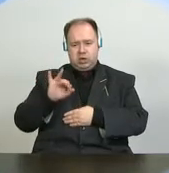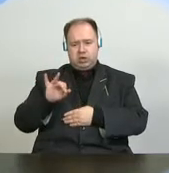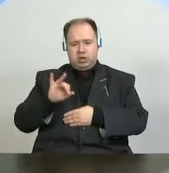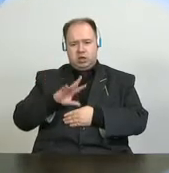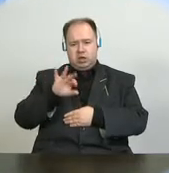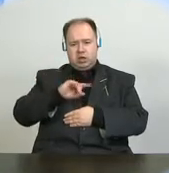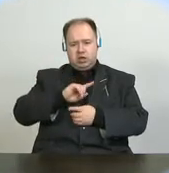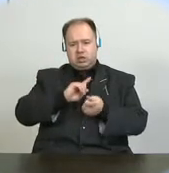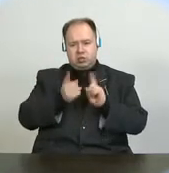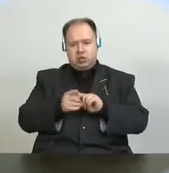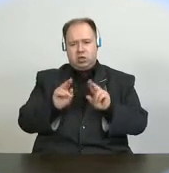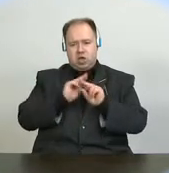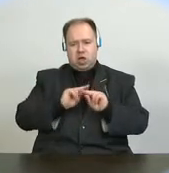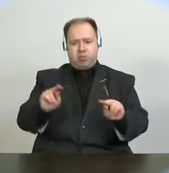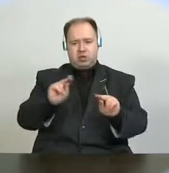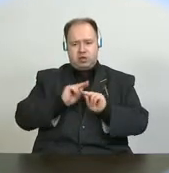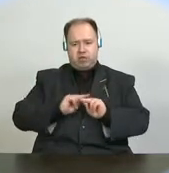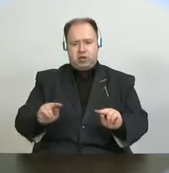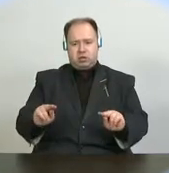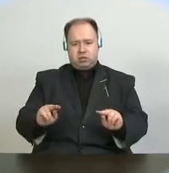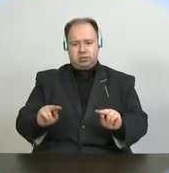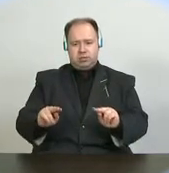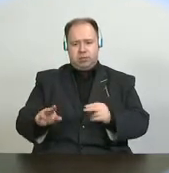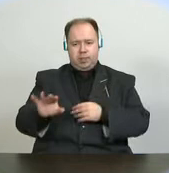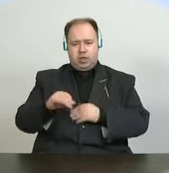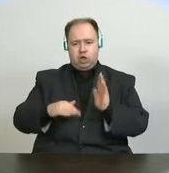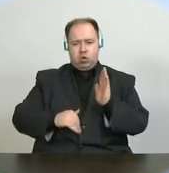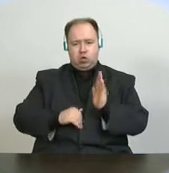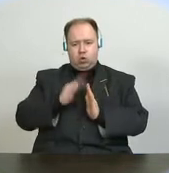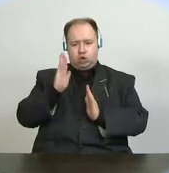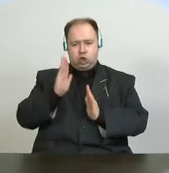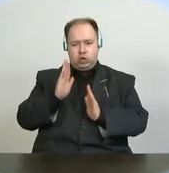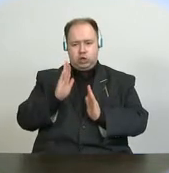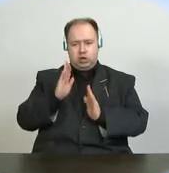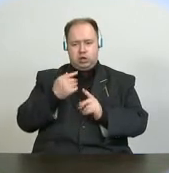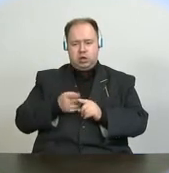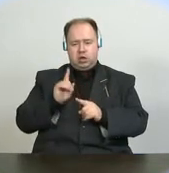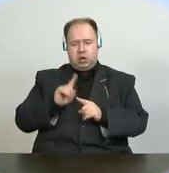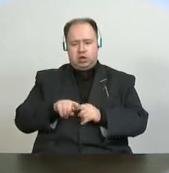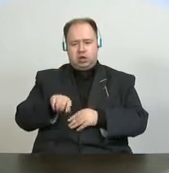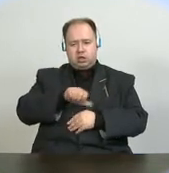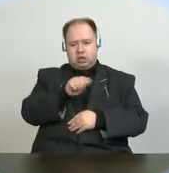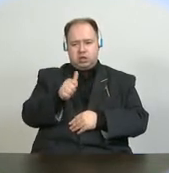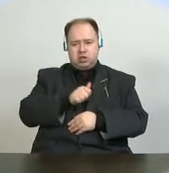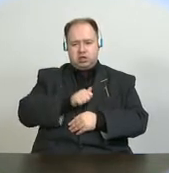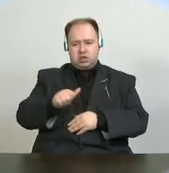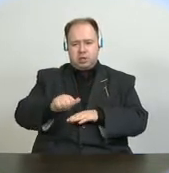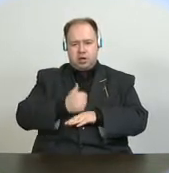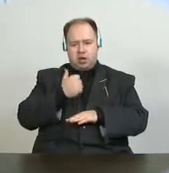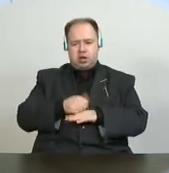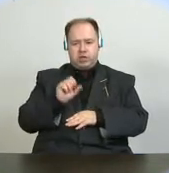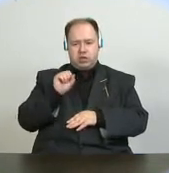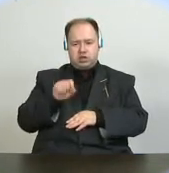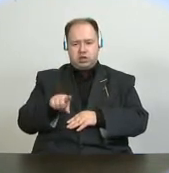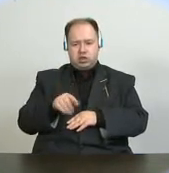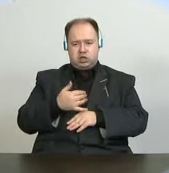изменения образования и улучшение его это одна из самых как бы главной задачей для нашей цивилизации